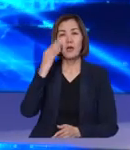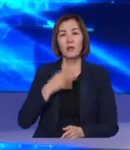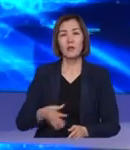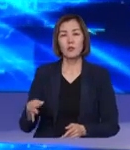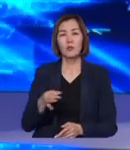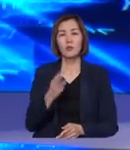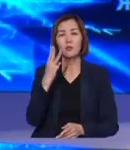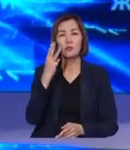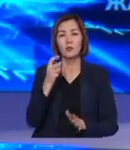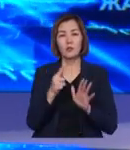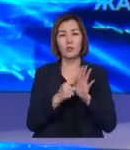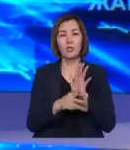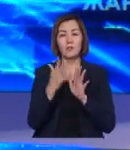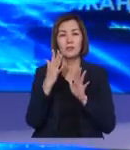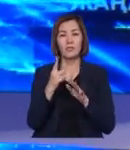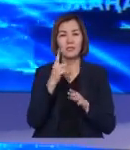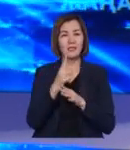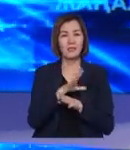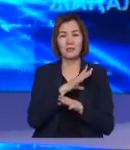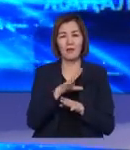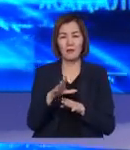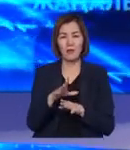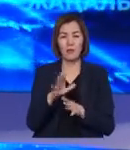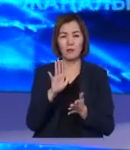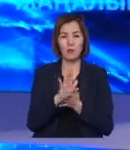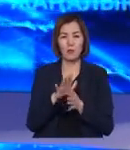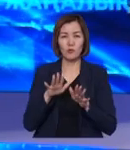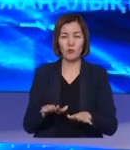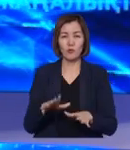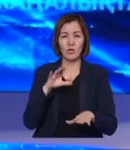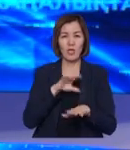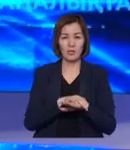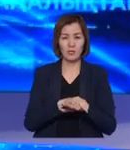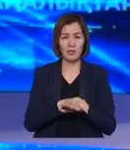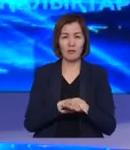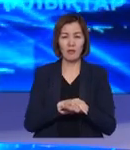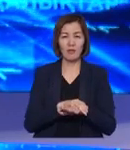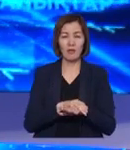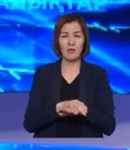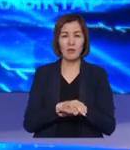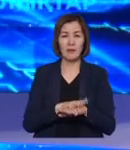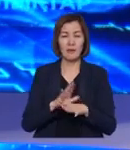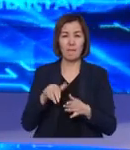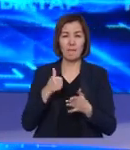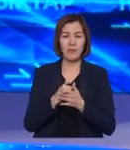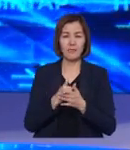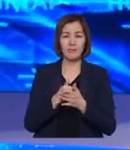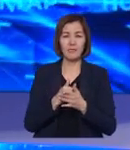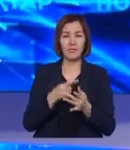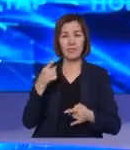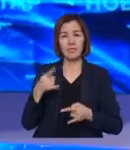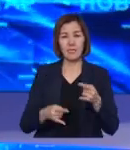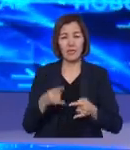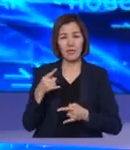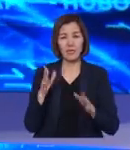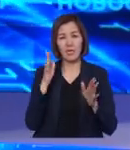Алматы облысында 375 санкцияланбаған қоқыс үйінділер анықталды. Бұл жөнінде өңірдің басты коммуникациялар алаңына келген